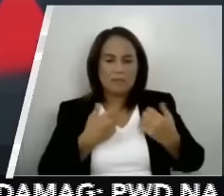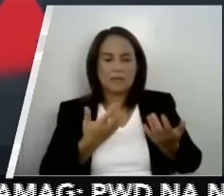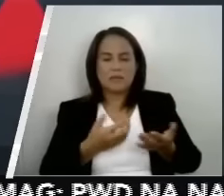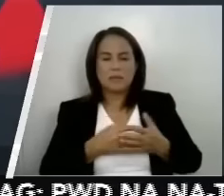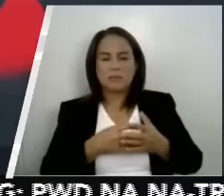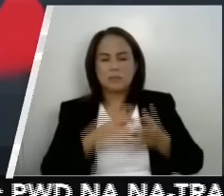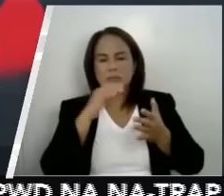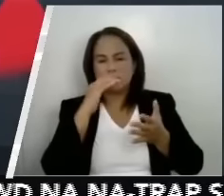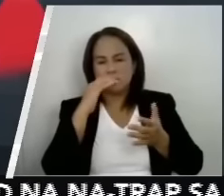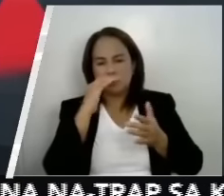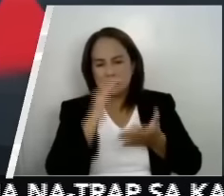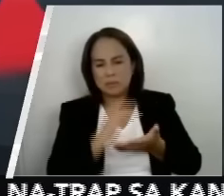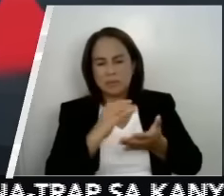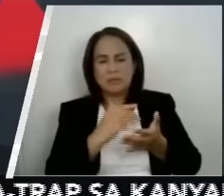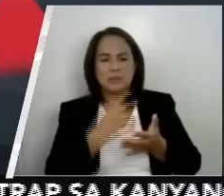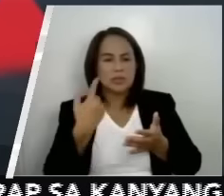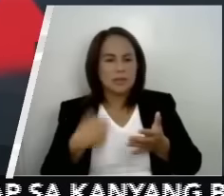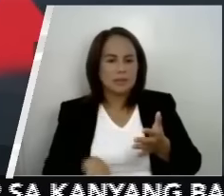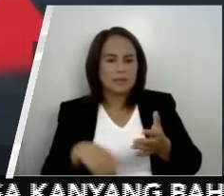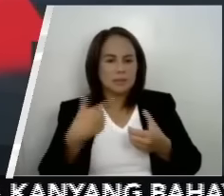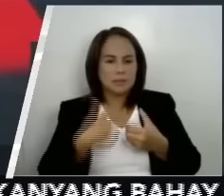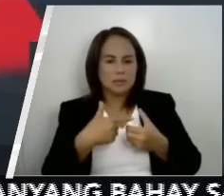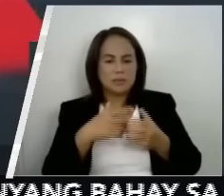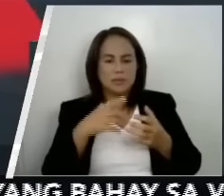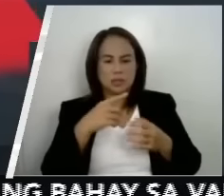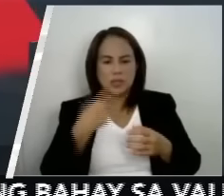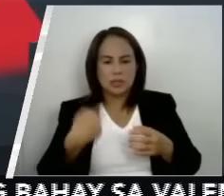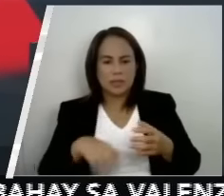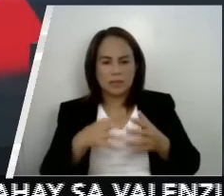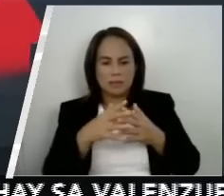China at Amerika.